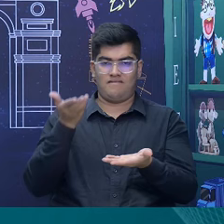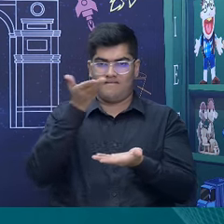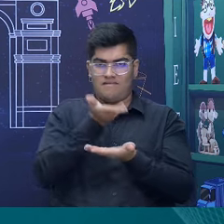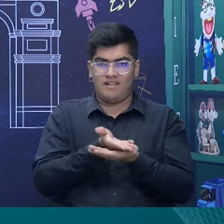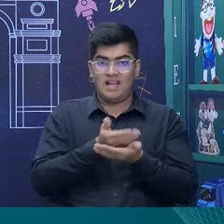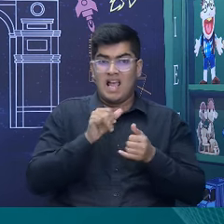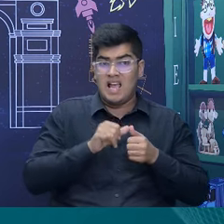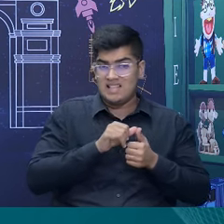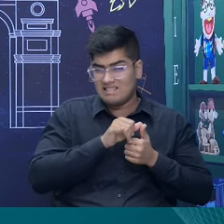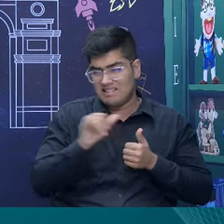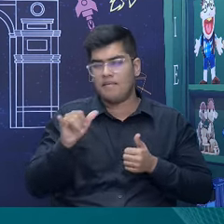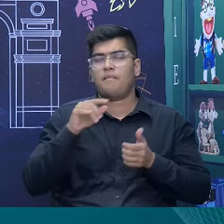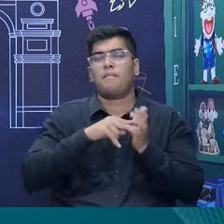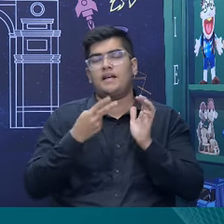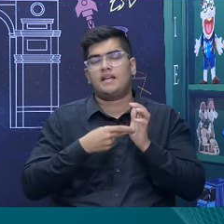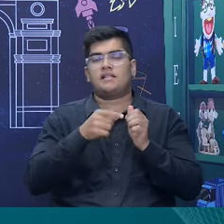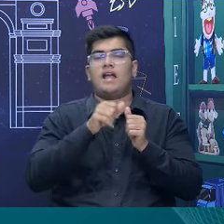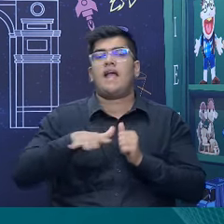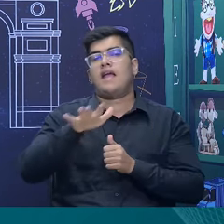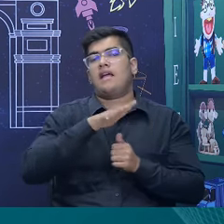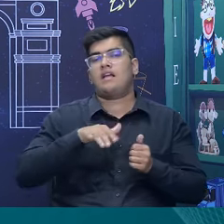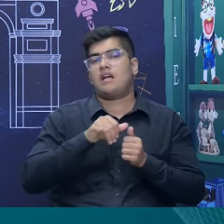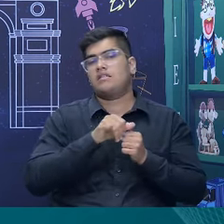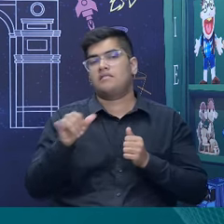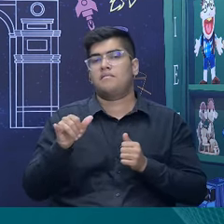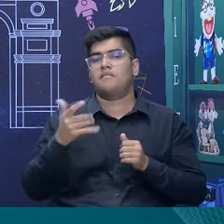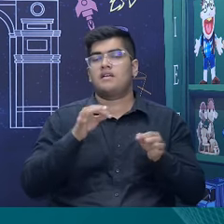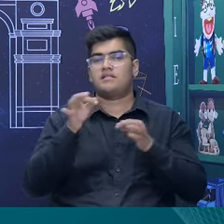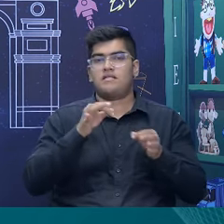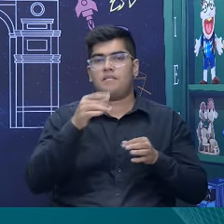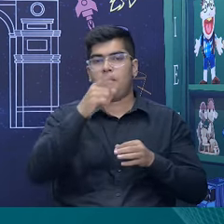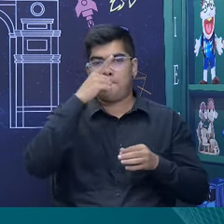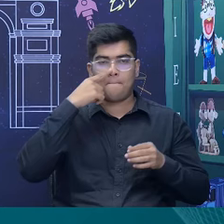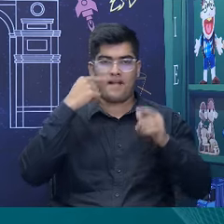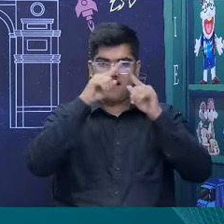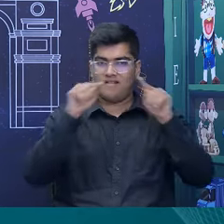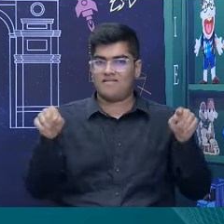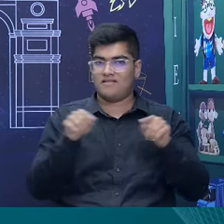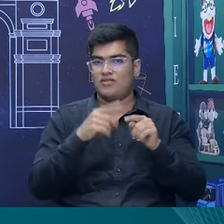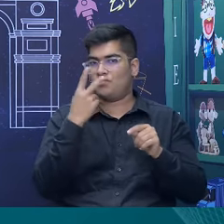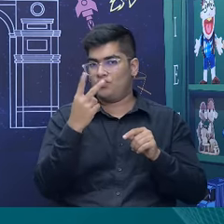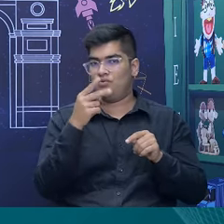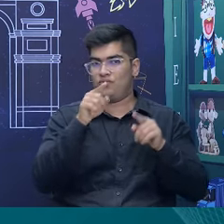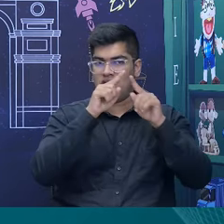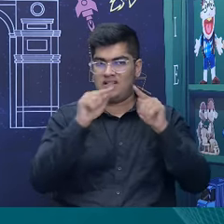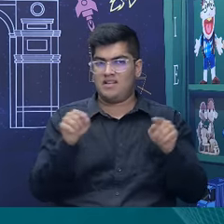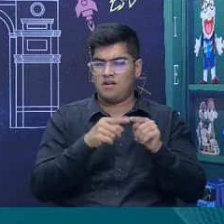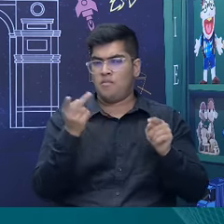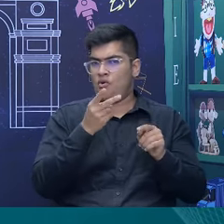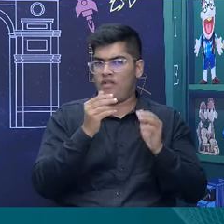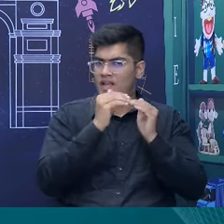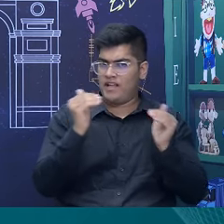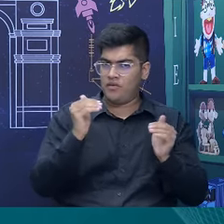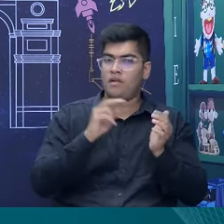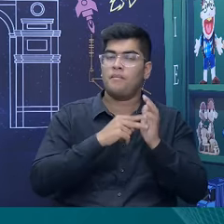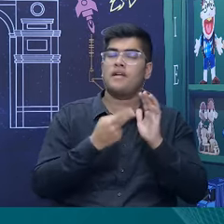आप इस बात को समझ पा रहे देखिए कांग्रा होंगे यह कांग्रा हमने बनाए थे मैम ने बना